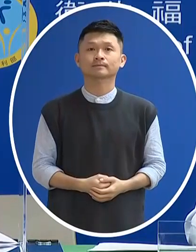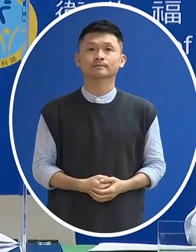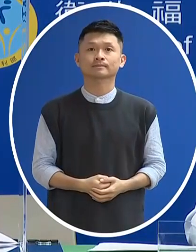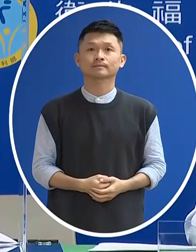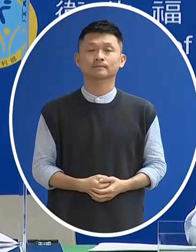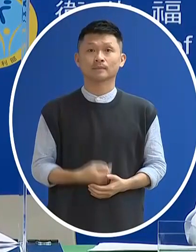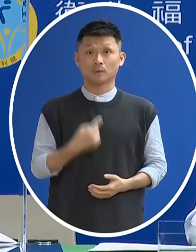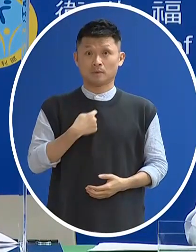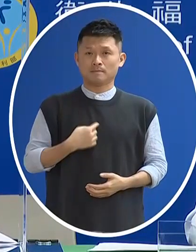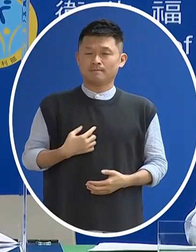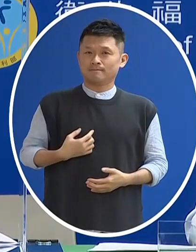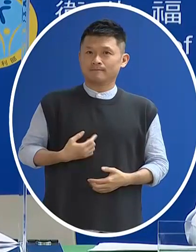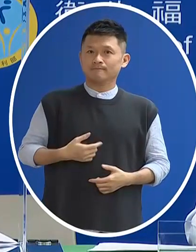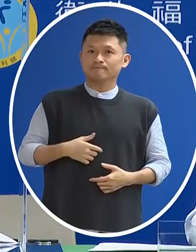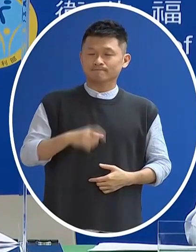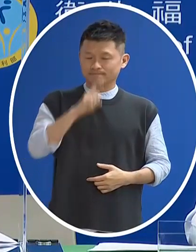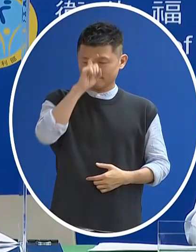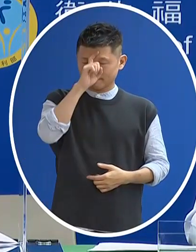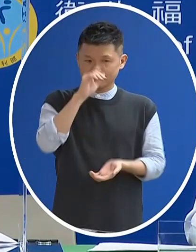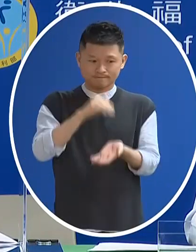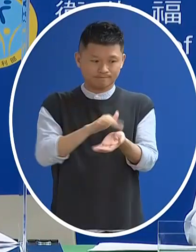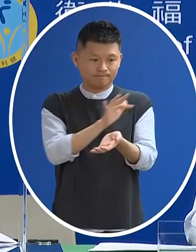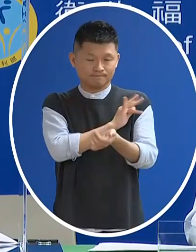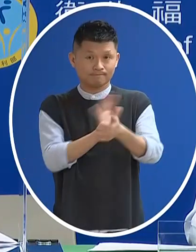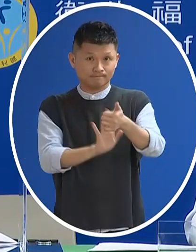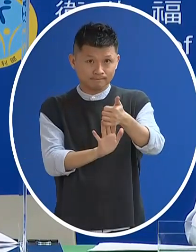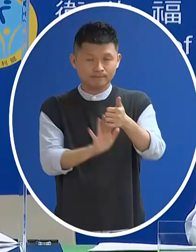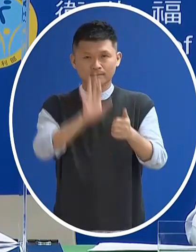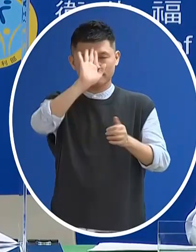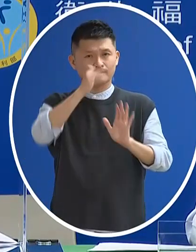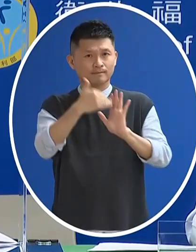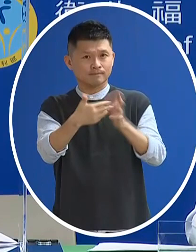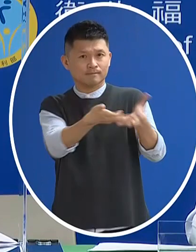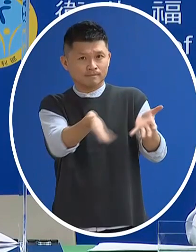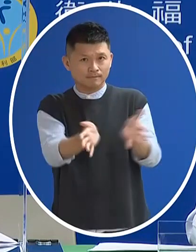我衷心的希望在所有医疗团队防疫团队